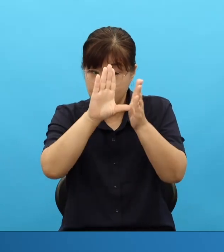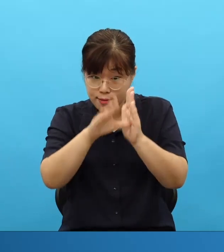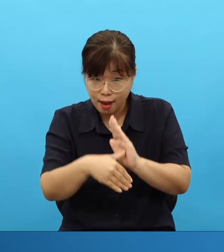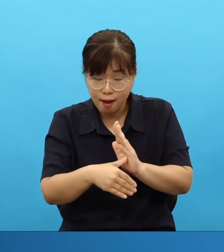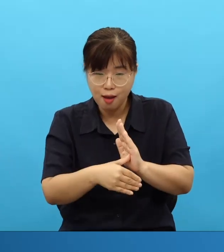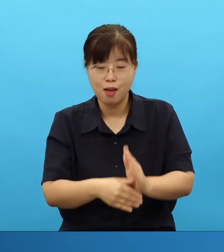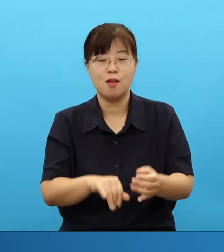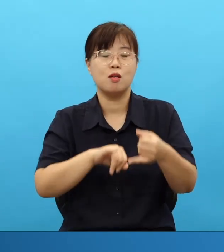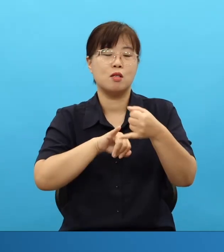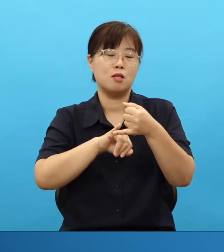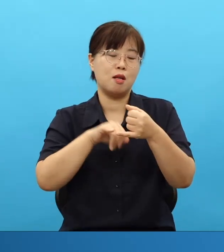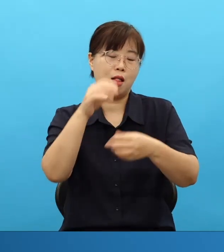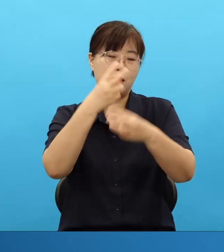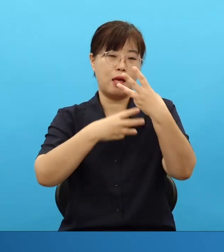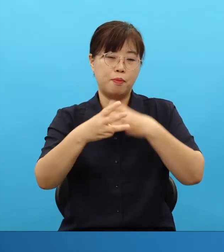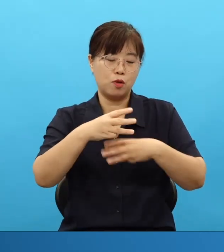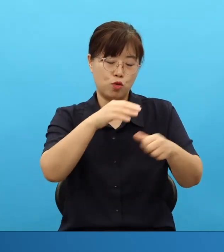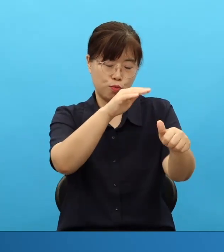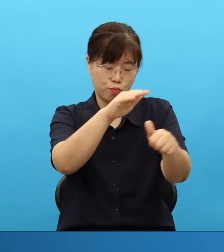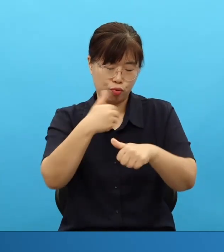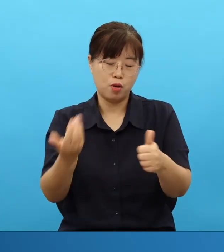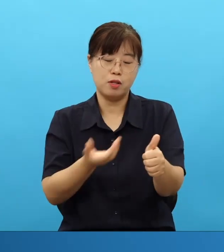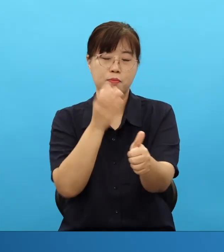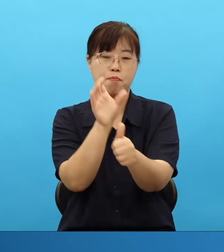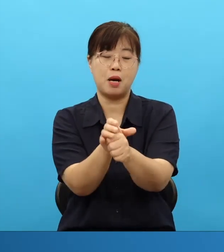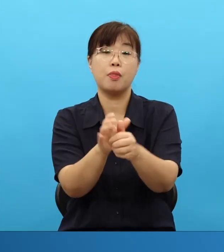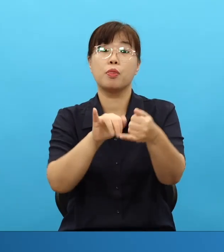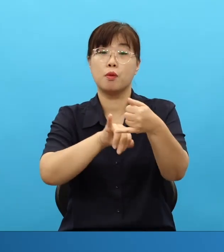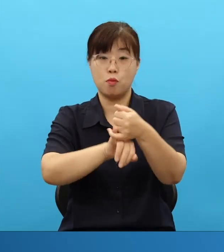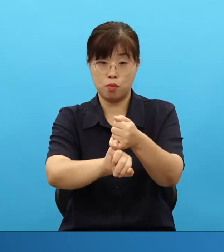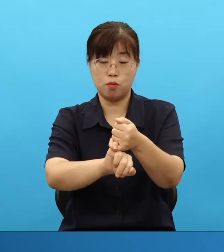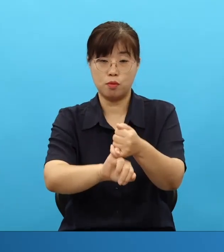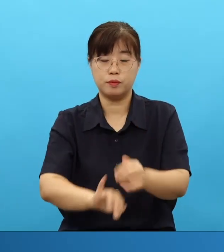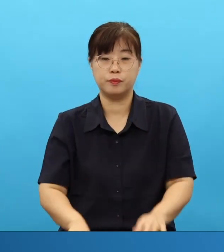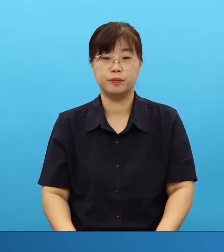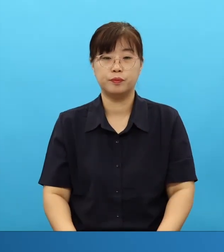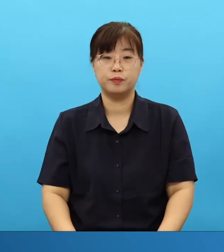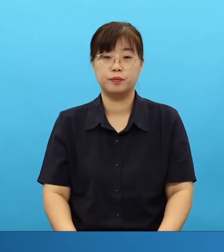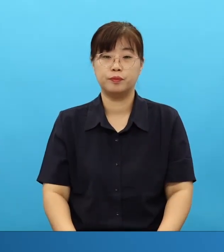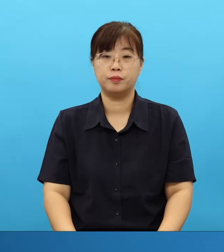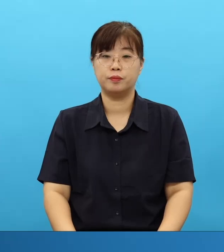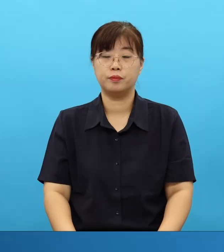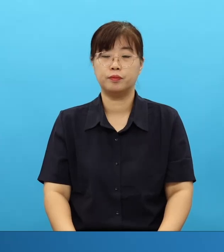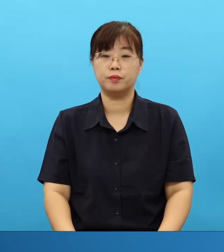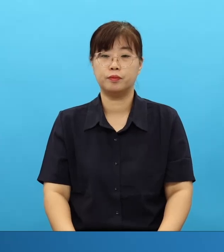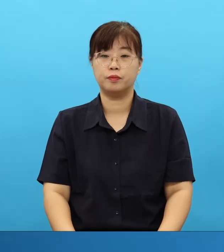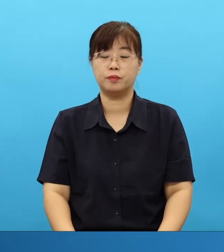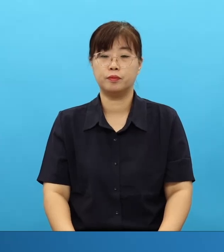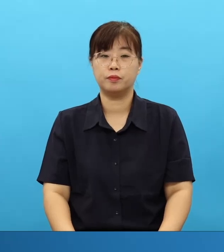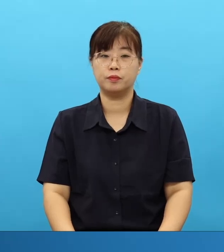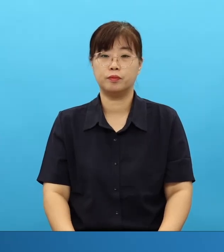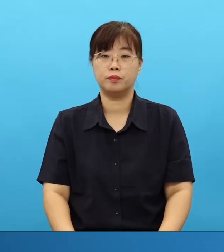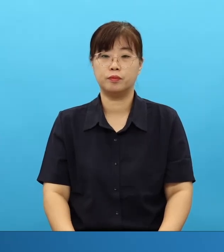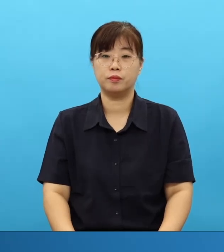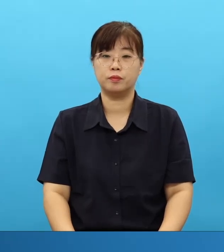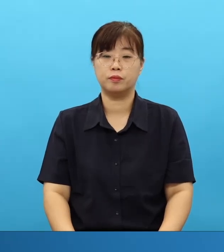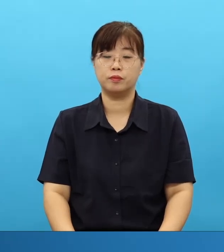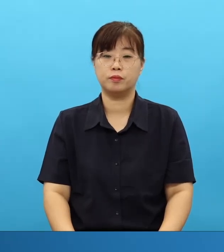한번도 빠져 그래서 그로 끝난게